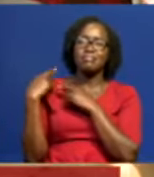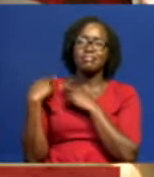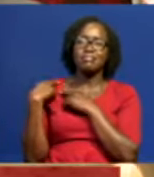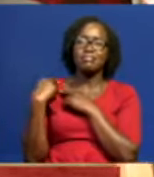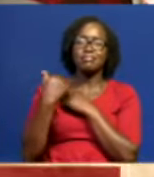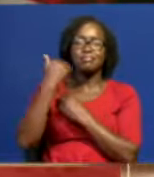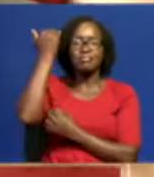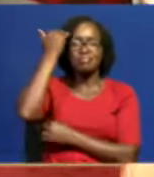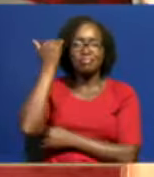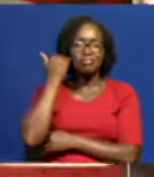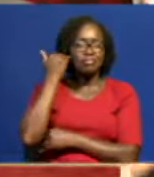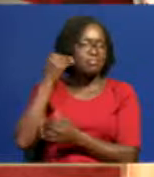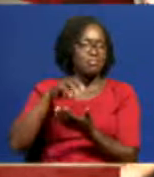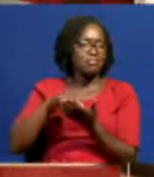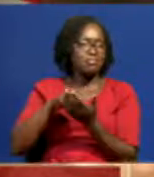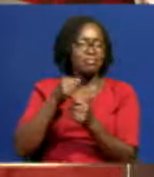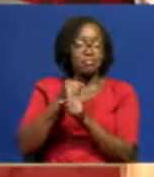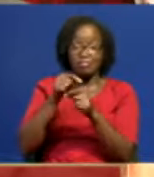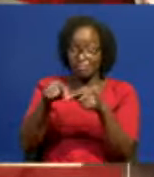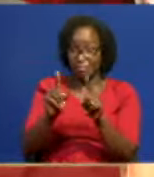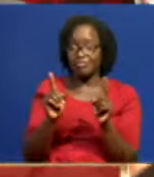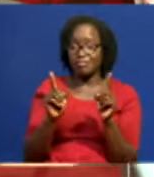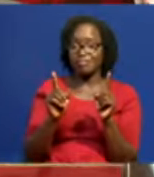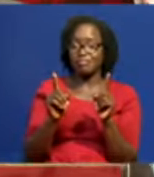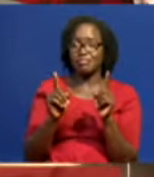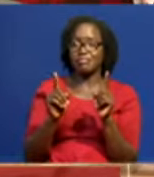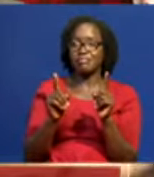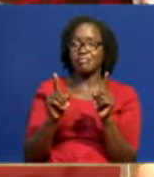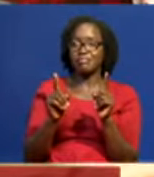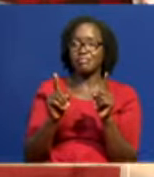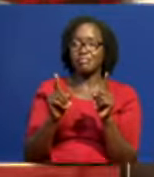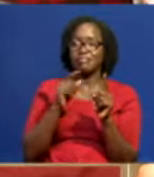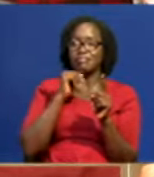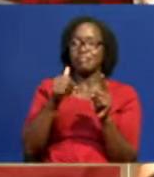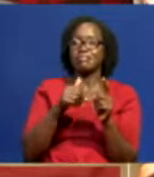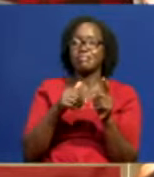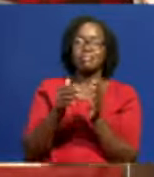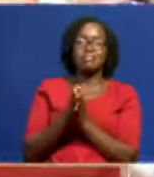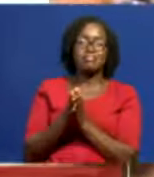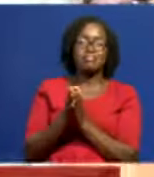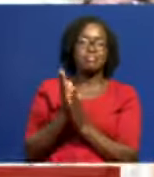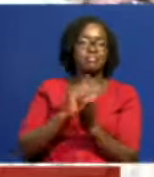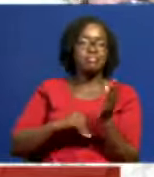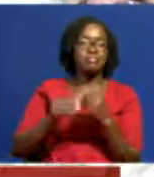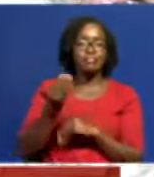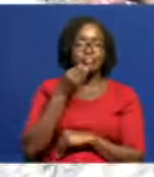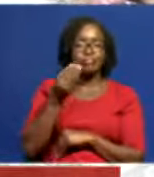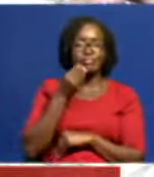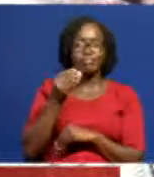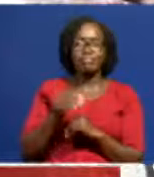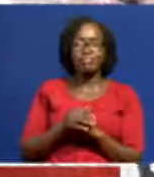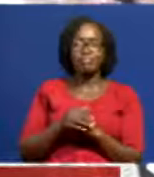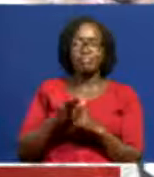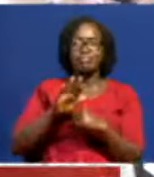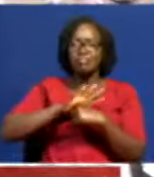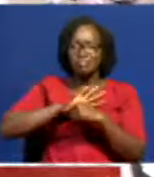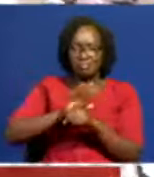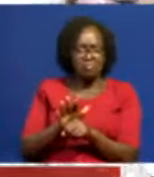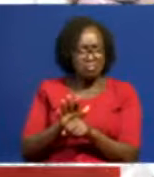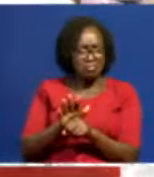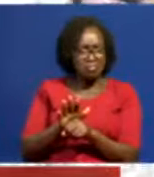makoti, wafanye ile kazi, pesa wanaokota wafanye, sio kuenda kwa mfuko za watu. Ugonjwa wa corona hakuna vile uchumi